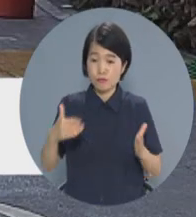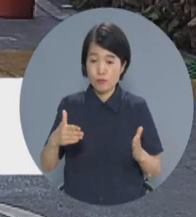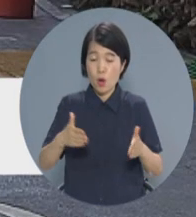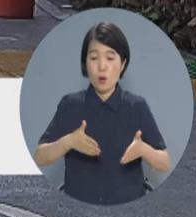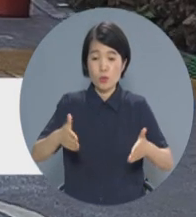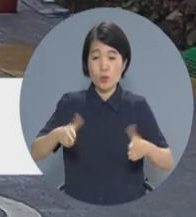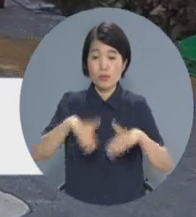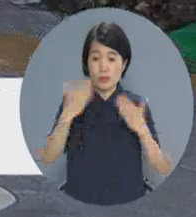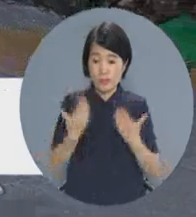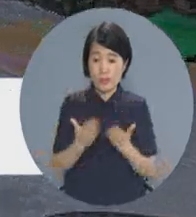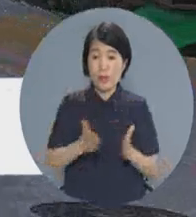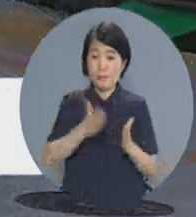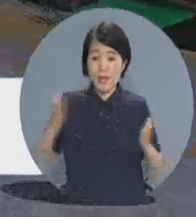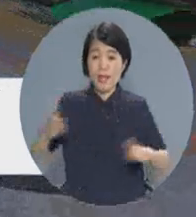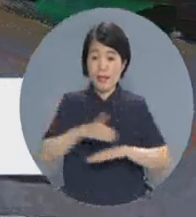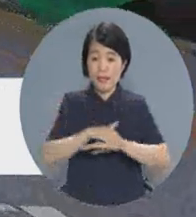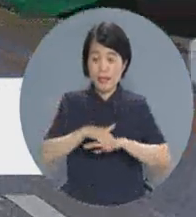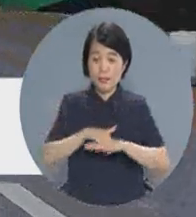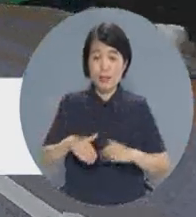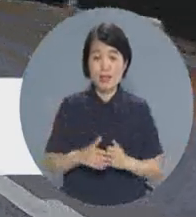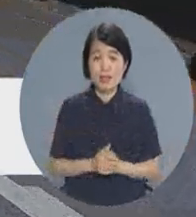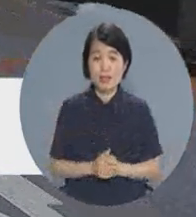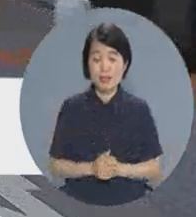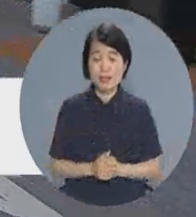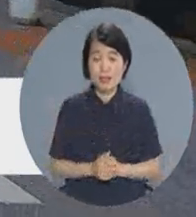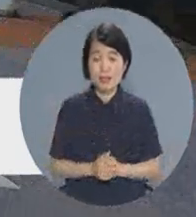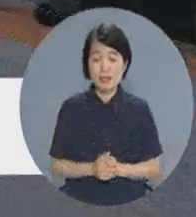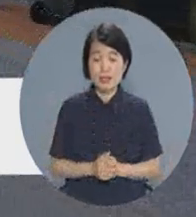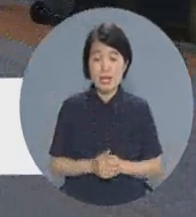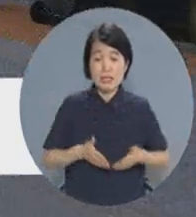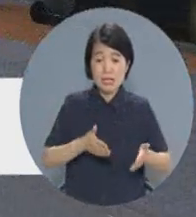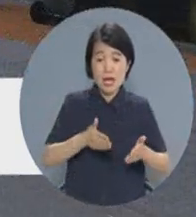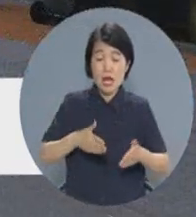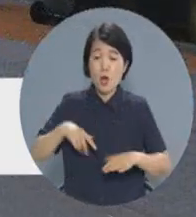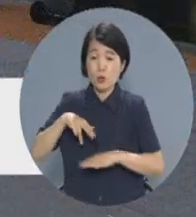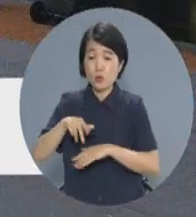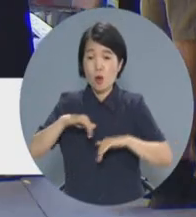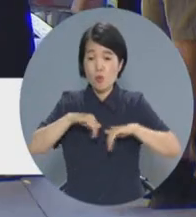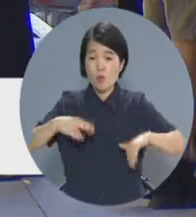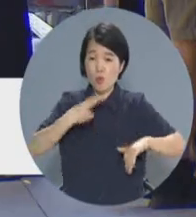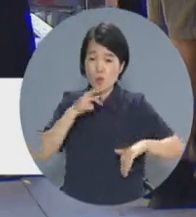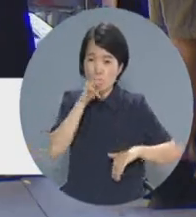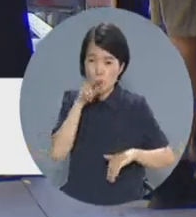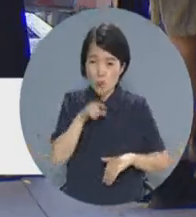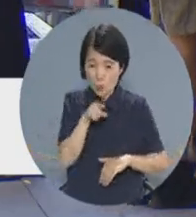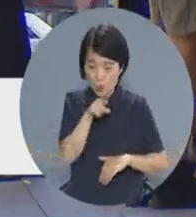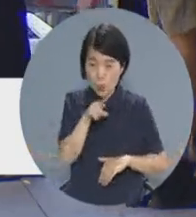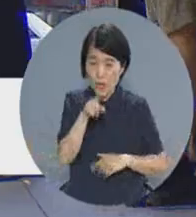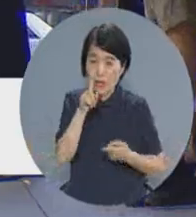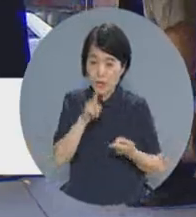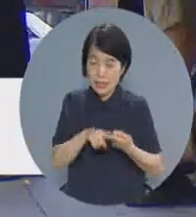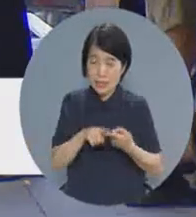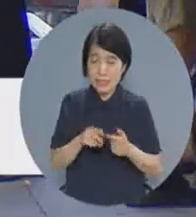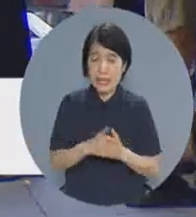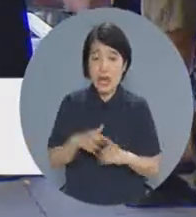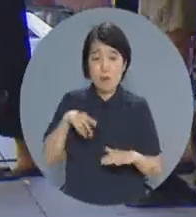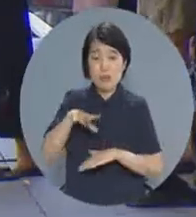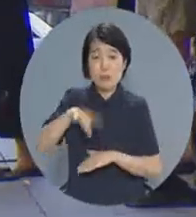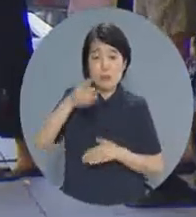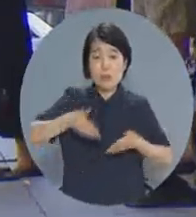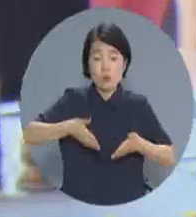전역으로 확대할 방침입니다. 차도와 보도가 분리되지 않는 좁은 도로를 대상으로 한 보행자 우선